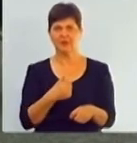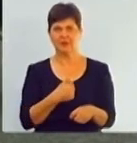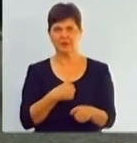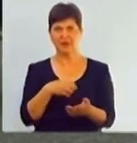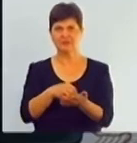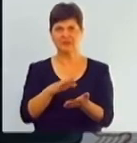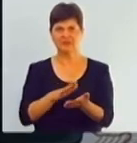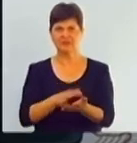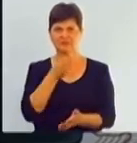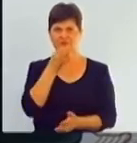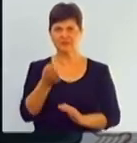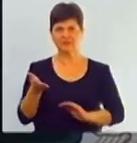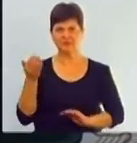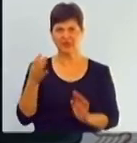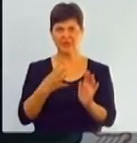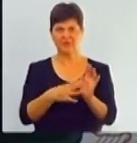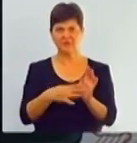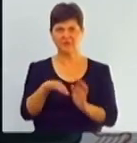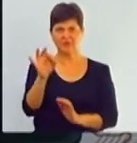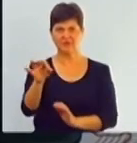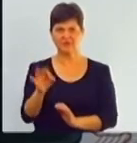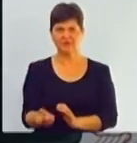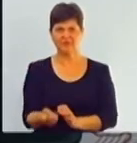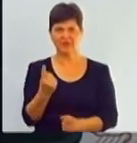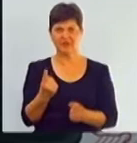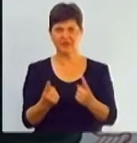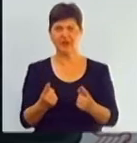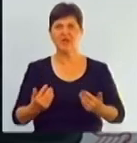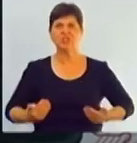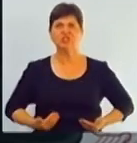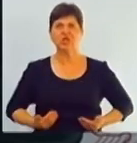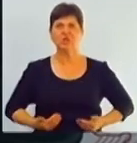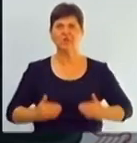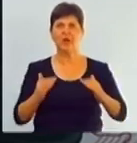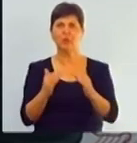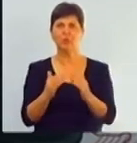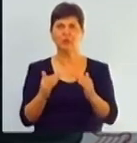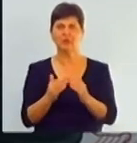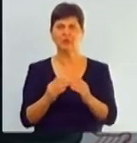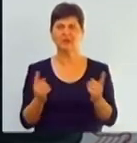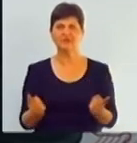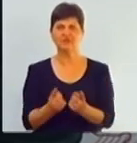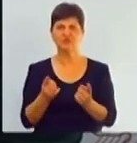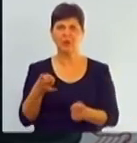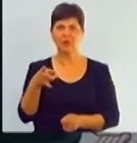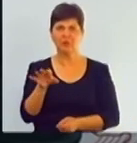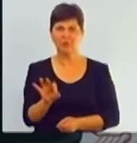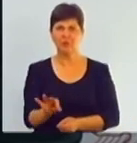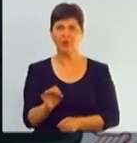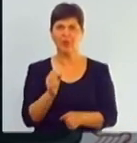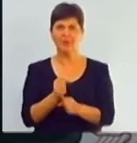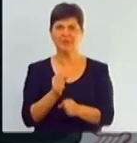вище, 90% з лишнім виникає пожеж в житлових будинках. Тому, звичайно,